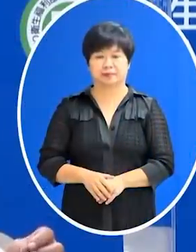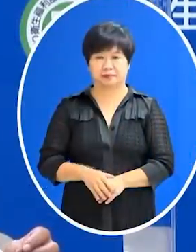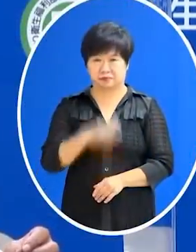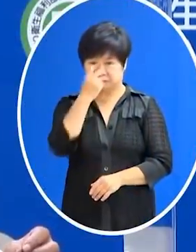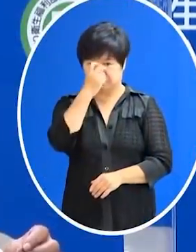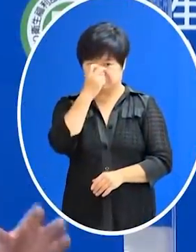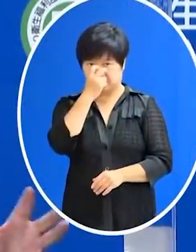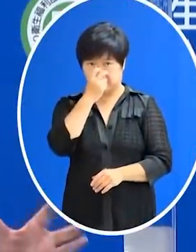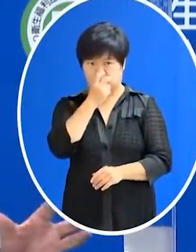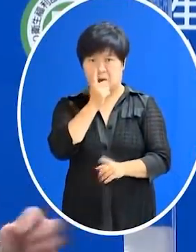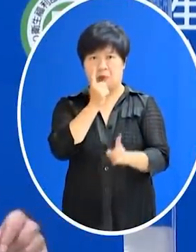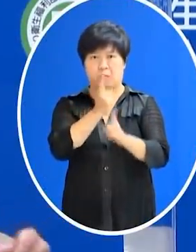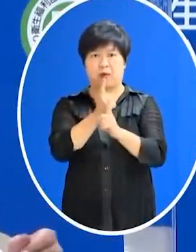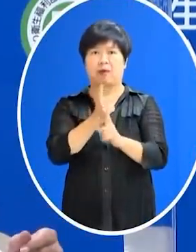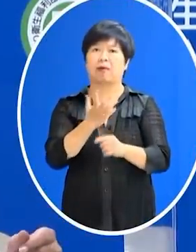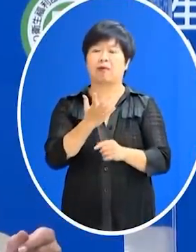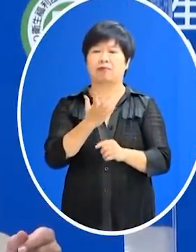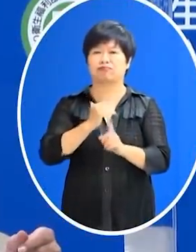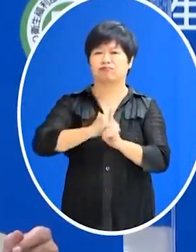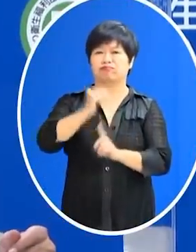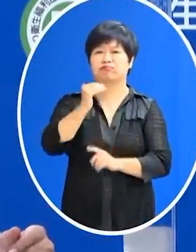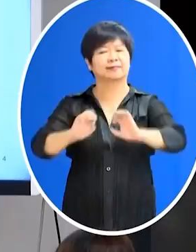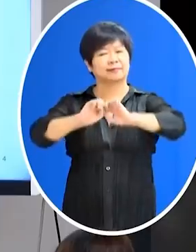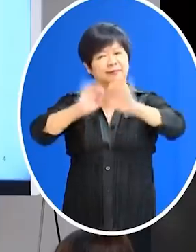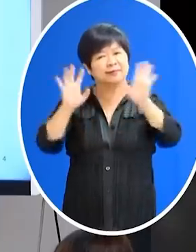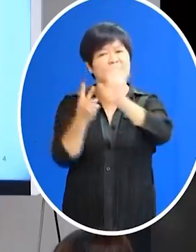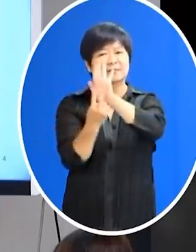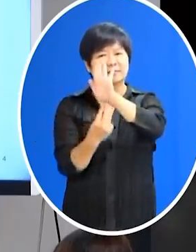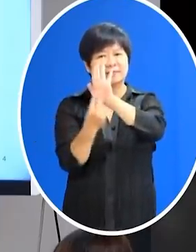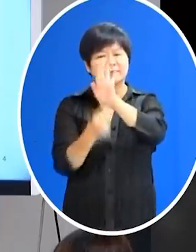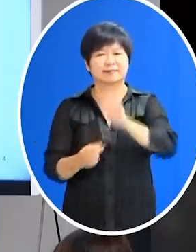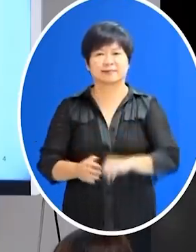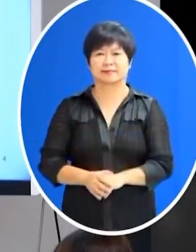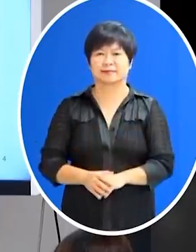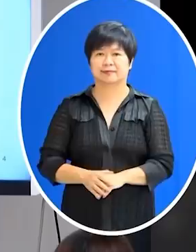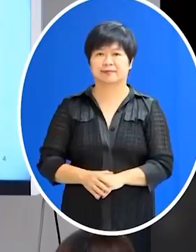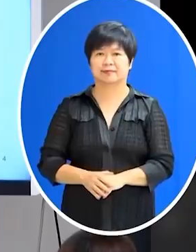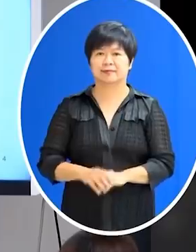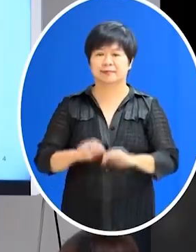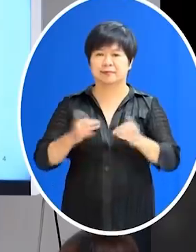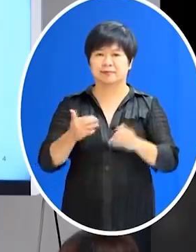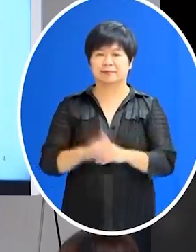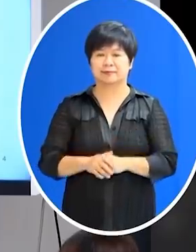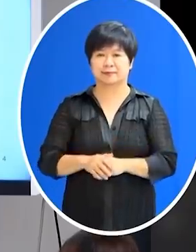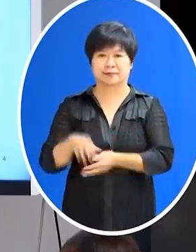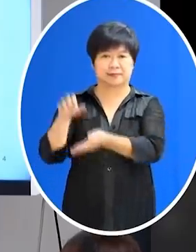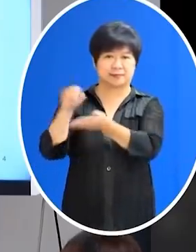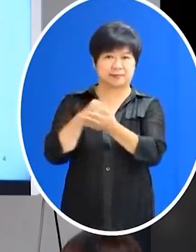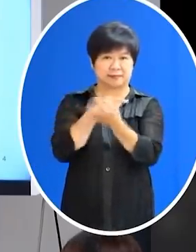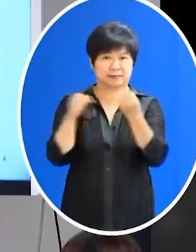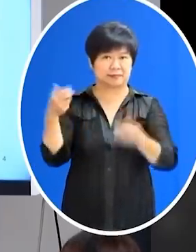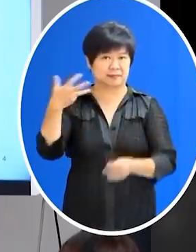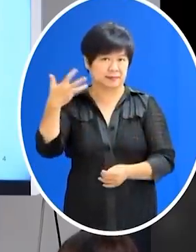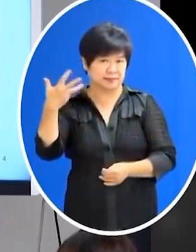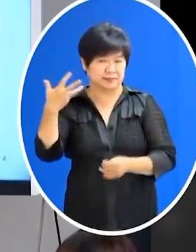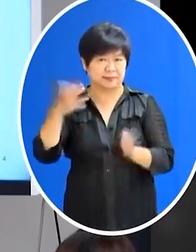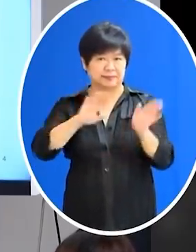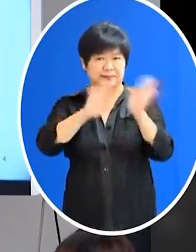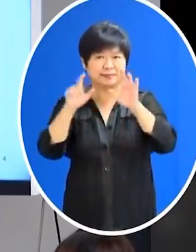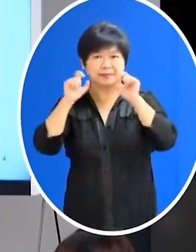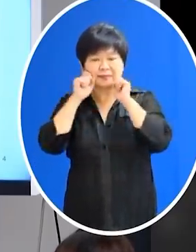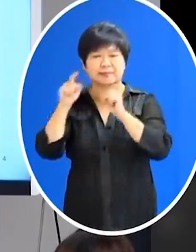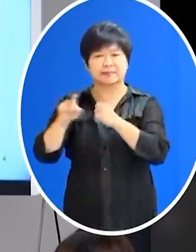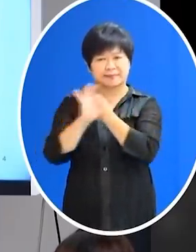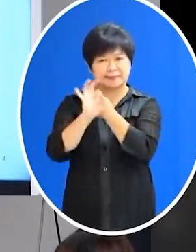率也非常的高，而且也非常的方便使用 啊。他们总共寄了8个样本过来做啊测试，要在3天里